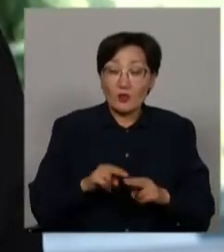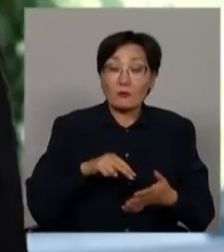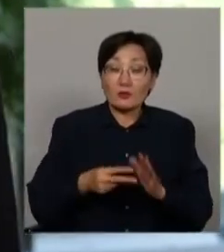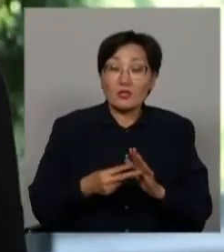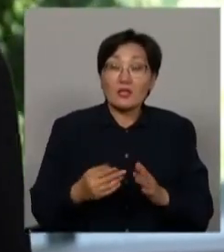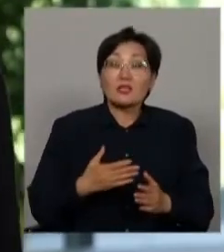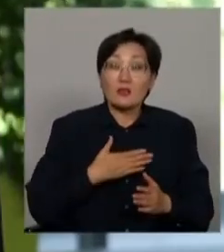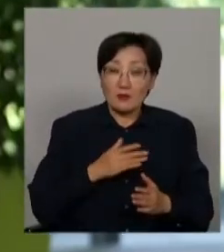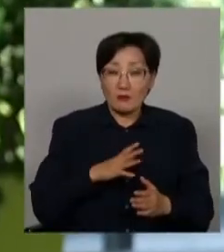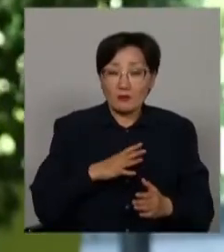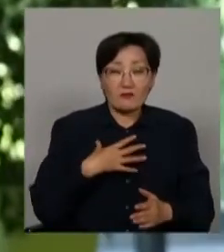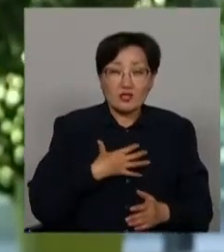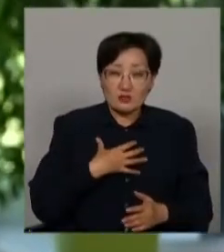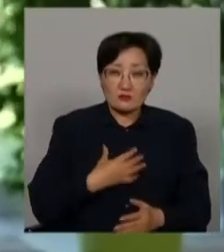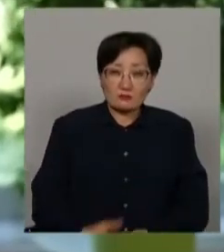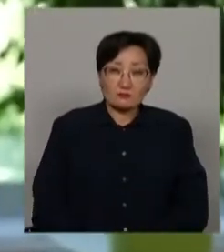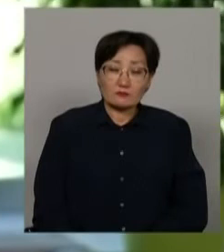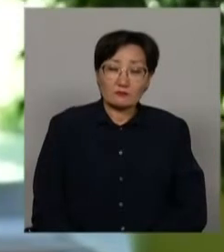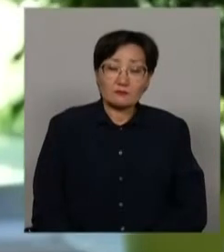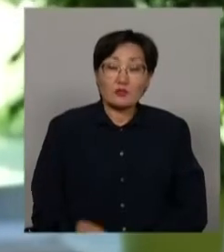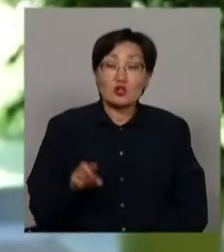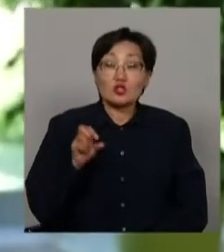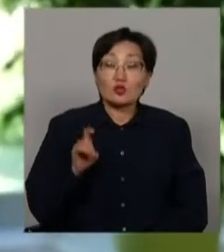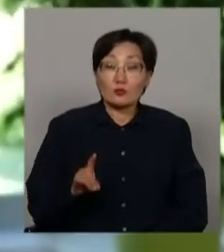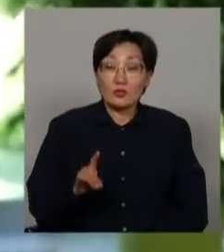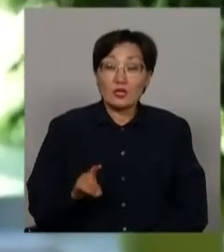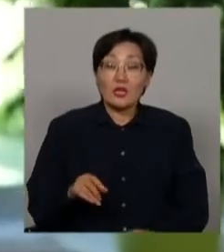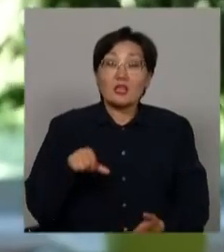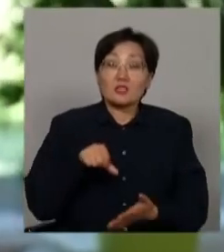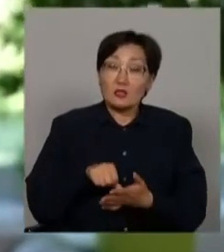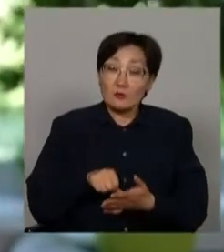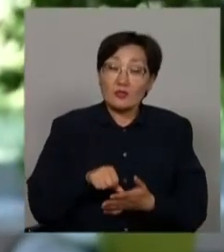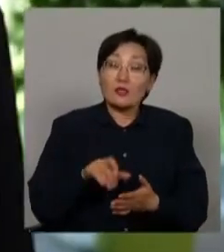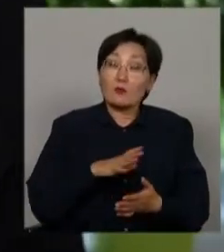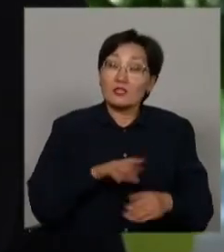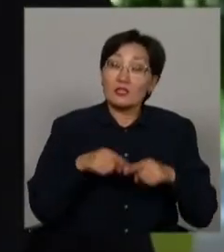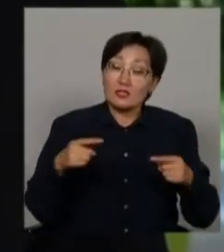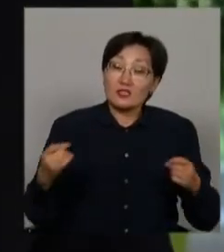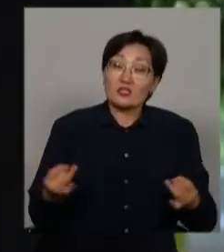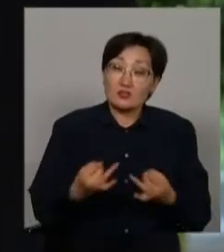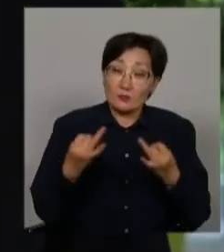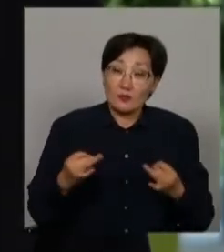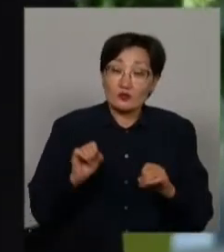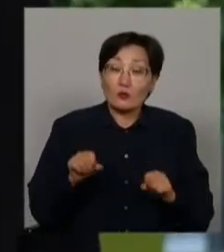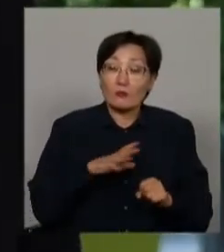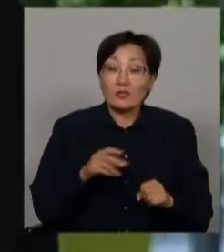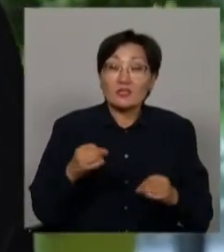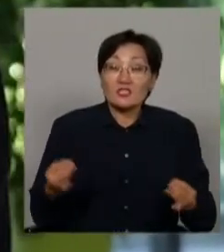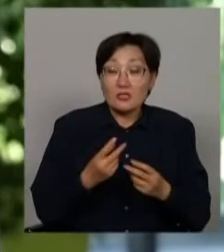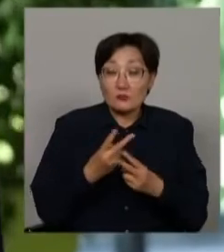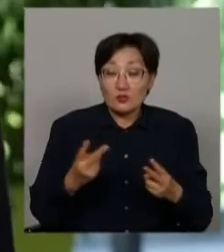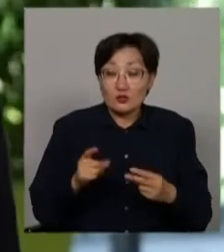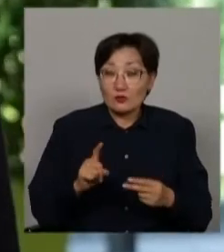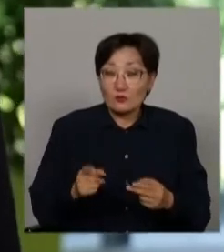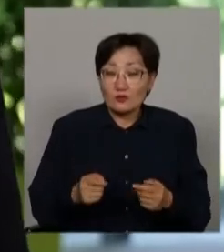меня был важнее. Вот. Чтобы герои были разные, интересные, на них было интересно смотреть. Что-то